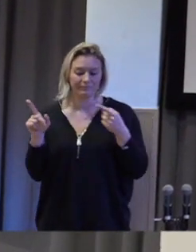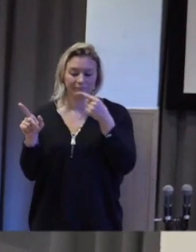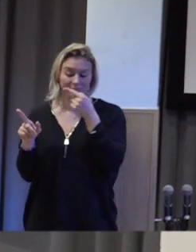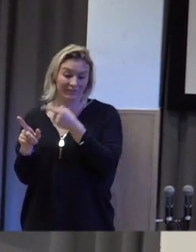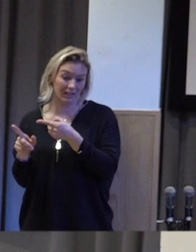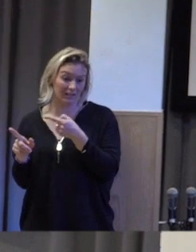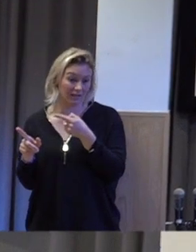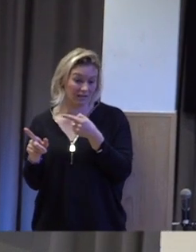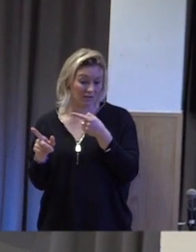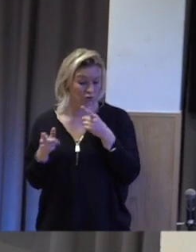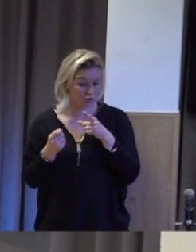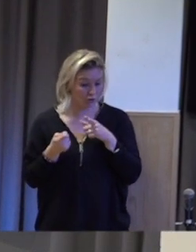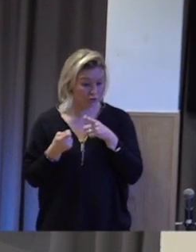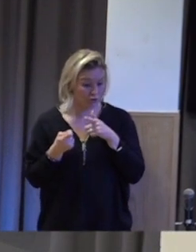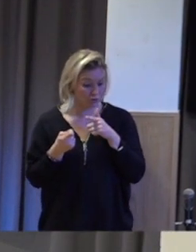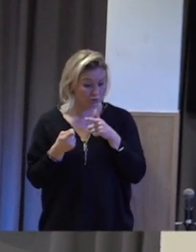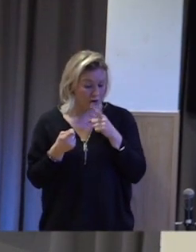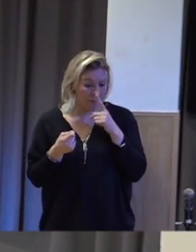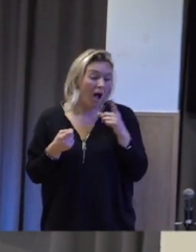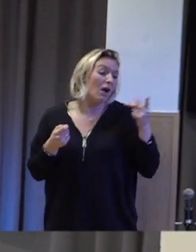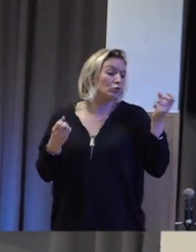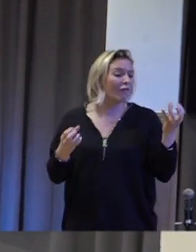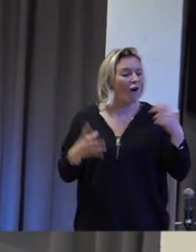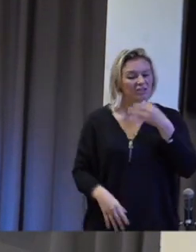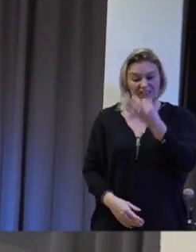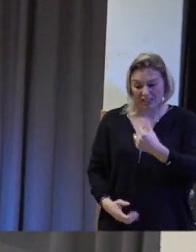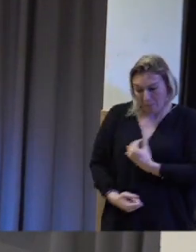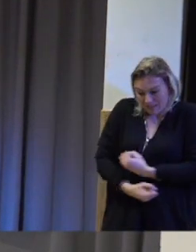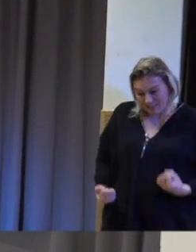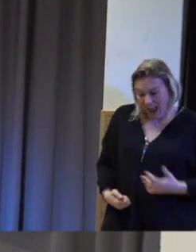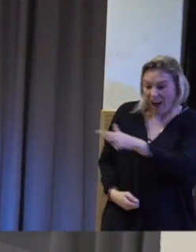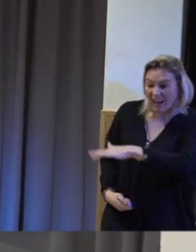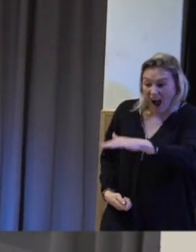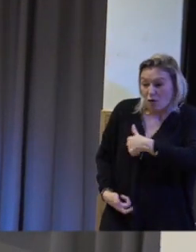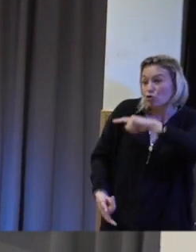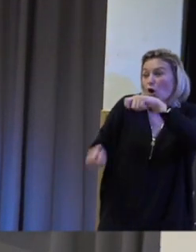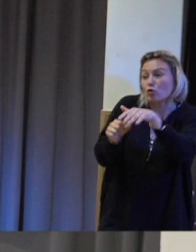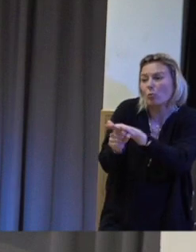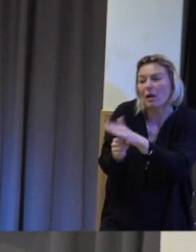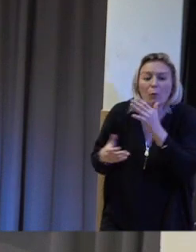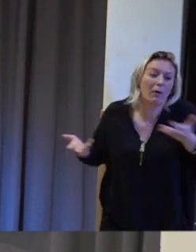ne peut changer toute la misère du monde. Vous l'avez déjà entendu ça?